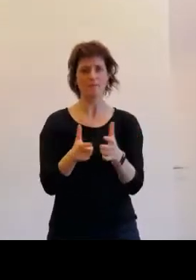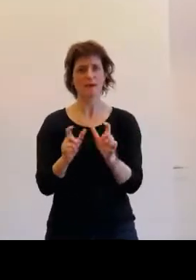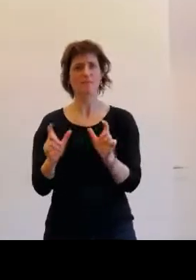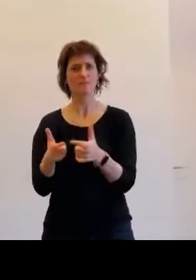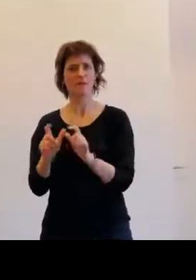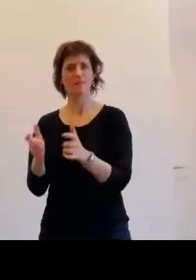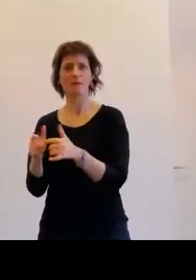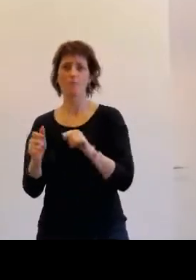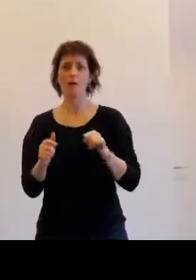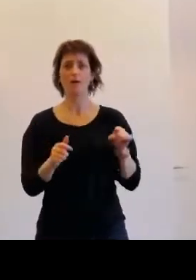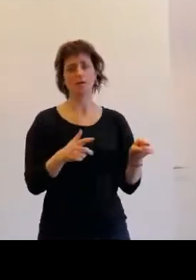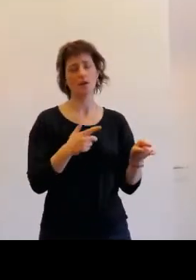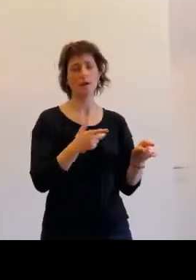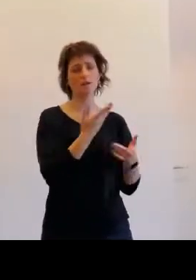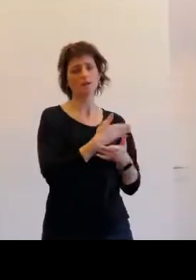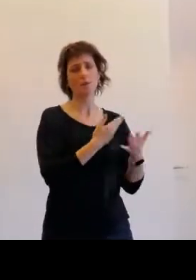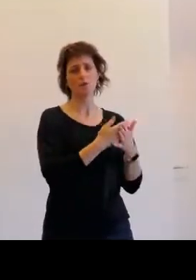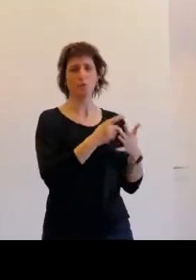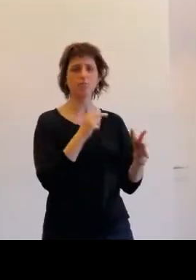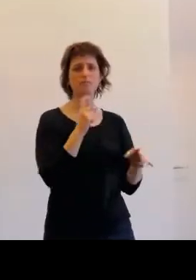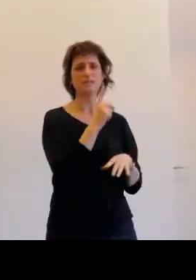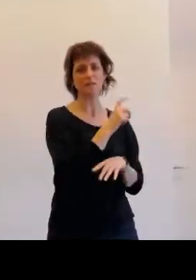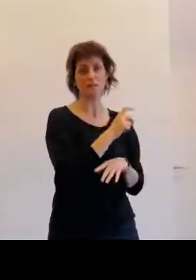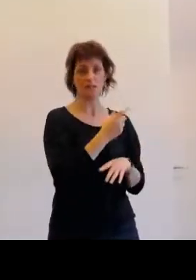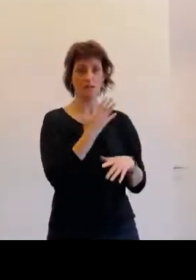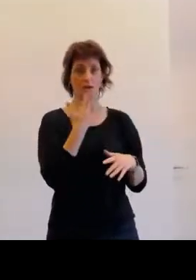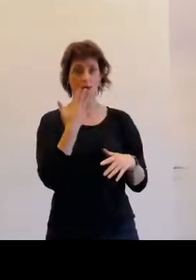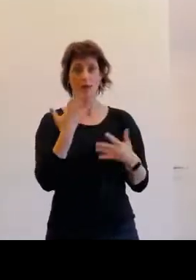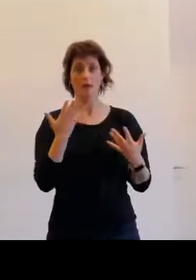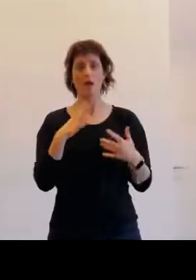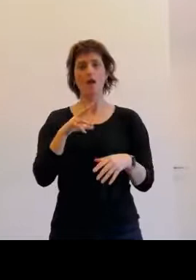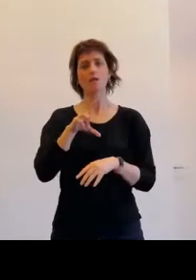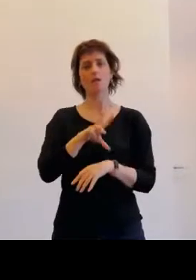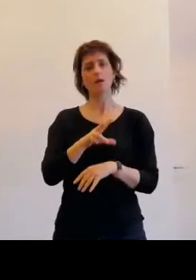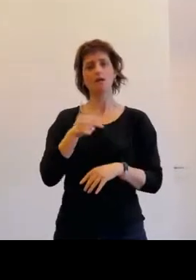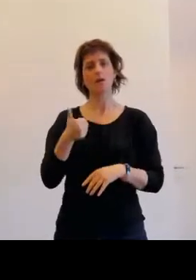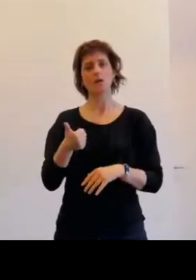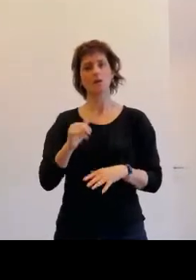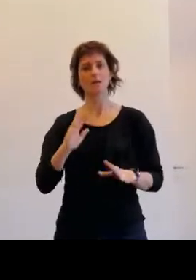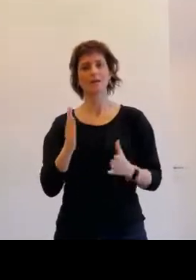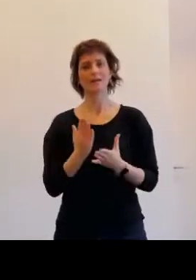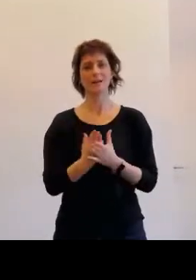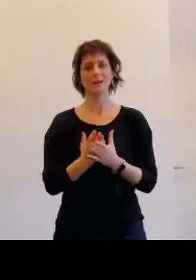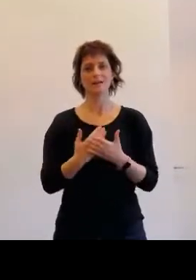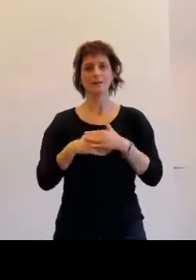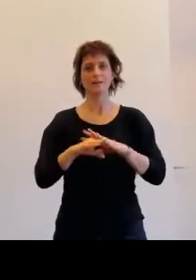difficultés, et il y en a de nombreuses aujourd'hui. 31 classes dans les